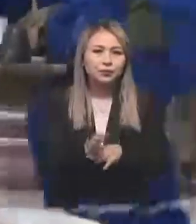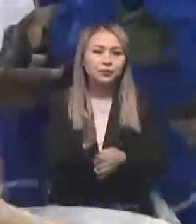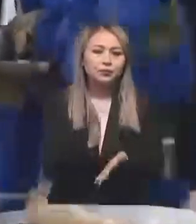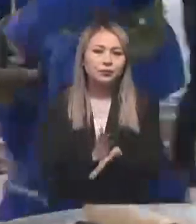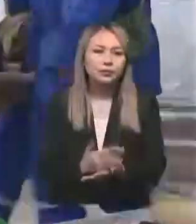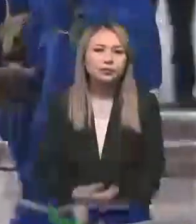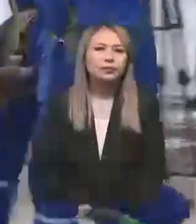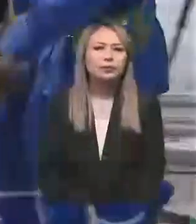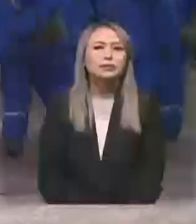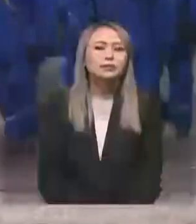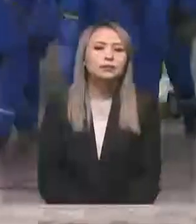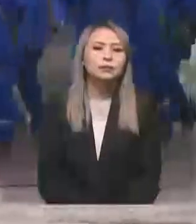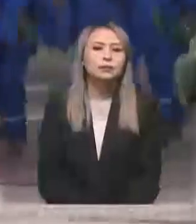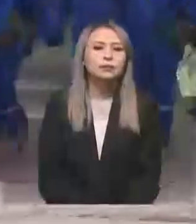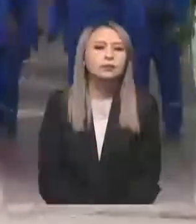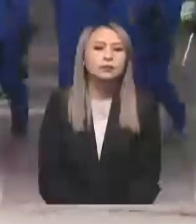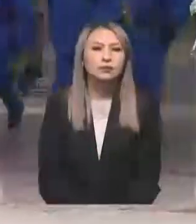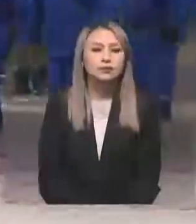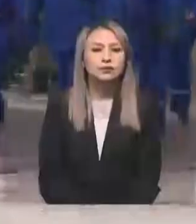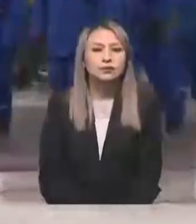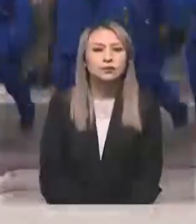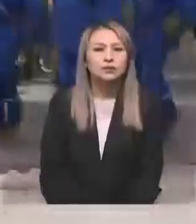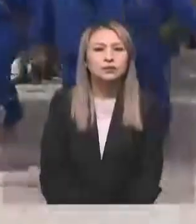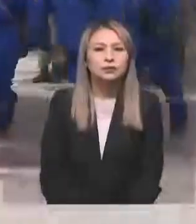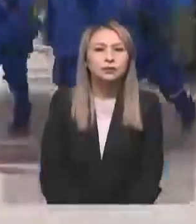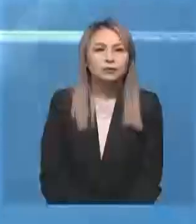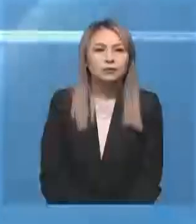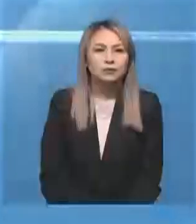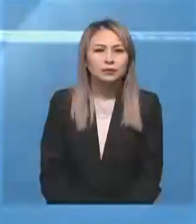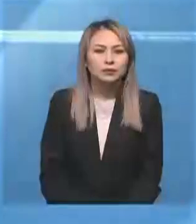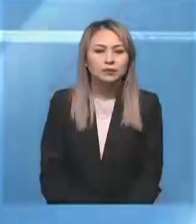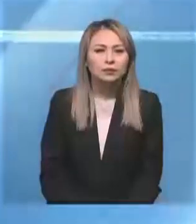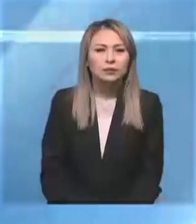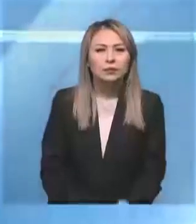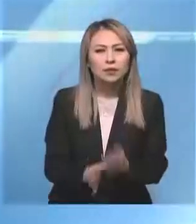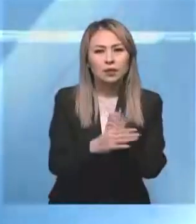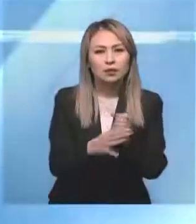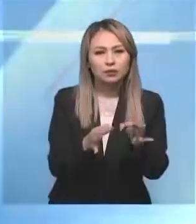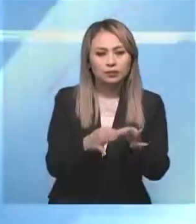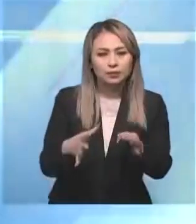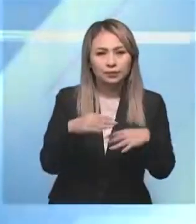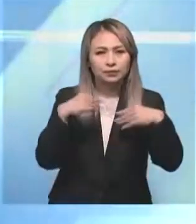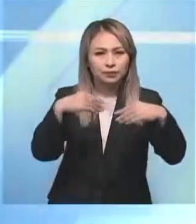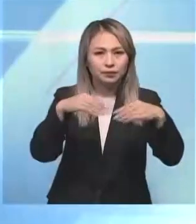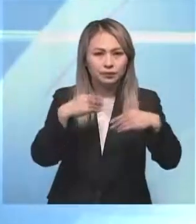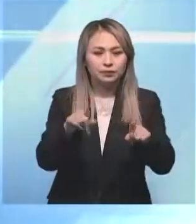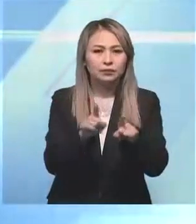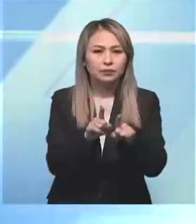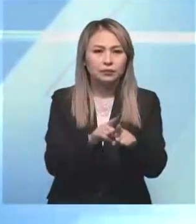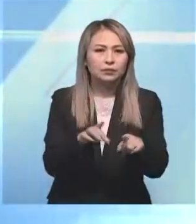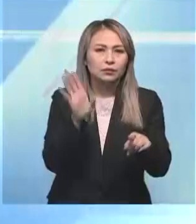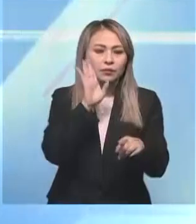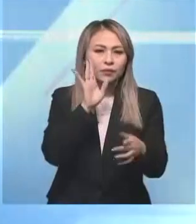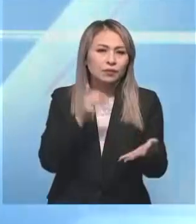Көленқызы, Сержан Жұмабаев, Эдуард Кон, 24 кезет, Алматы. Атырау облысында егістік пен шабындық